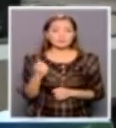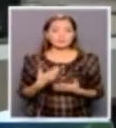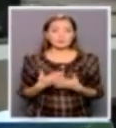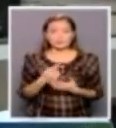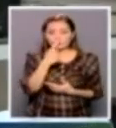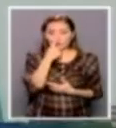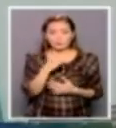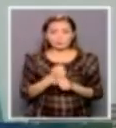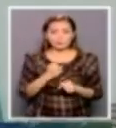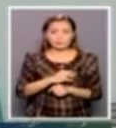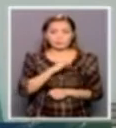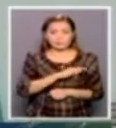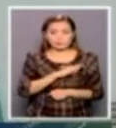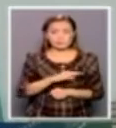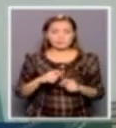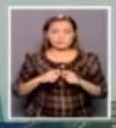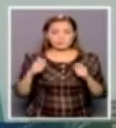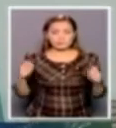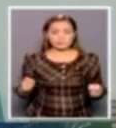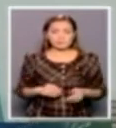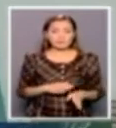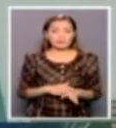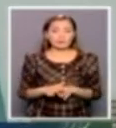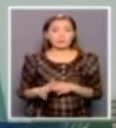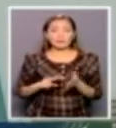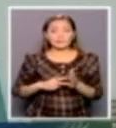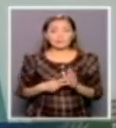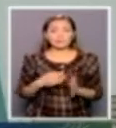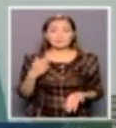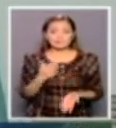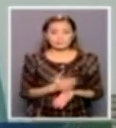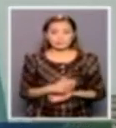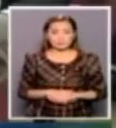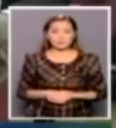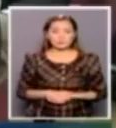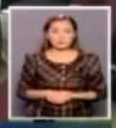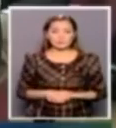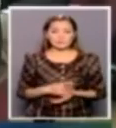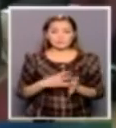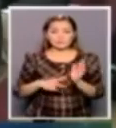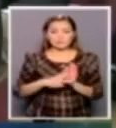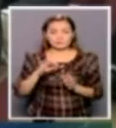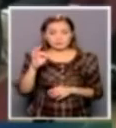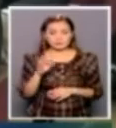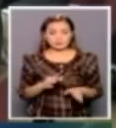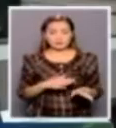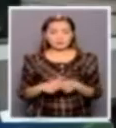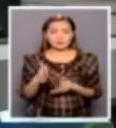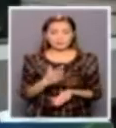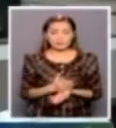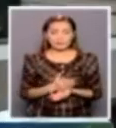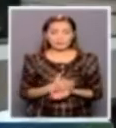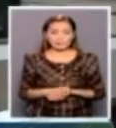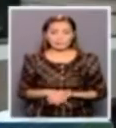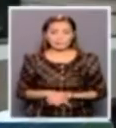биыл өнімді берілген лимитті жақсы орындады. Лимиттің 98%-ын жарты